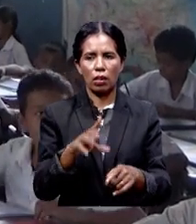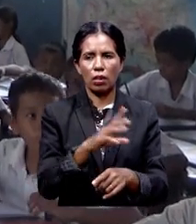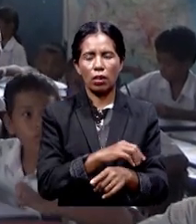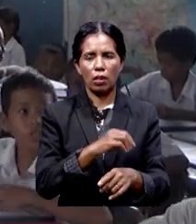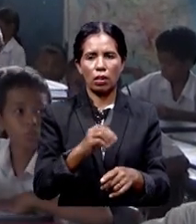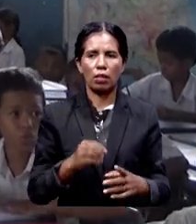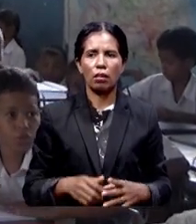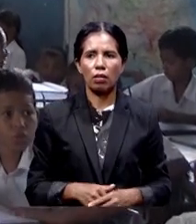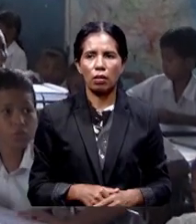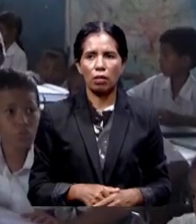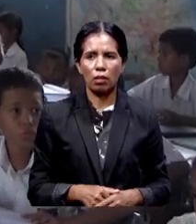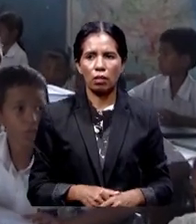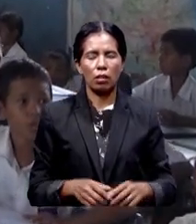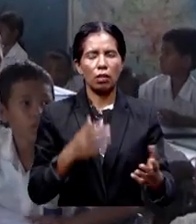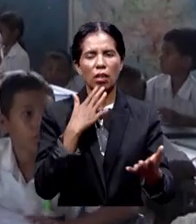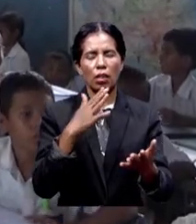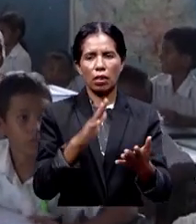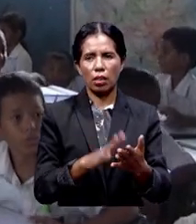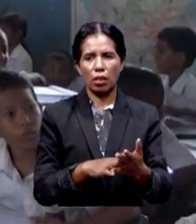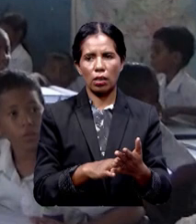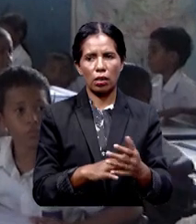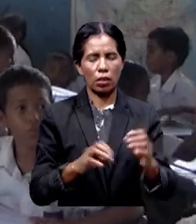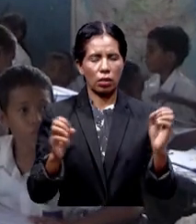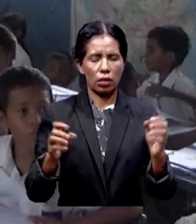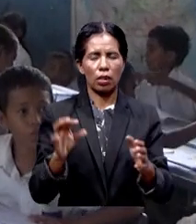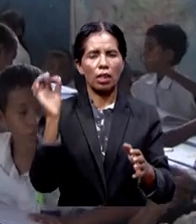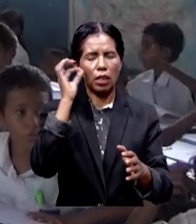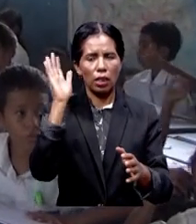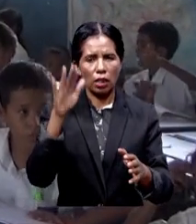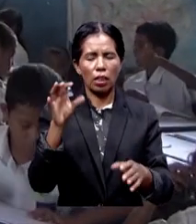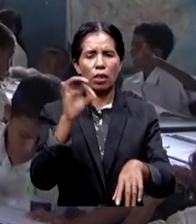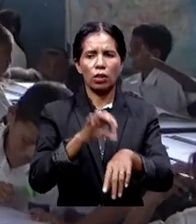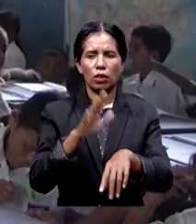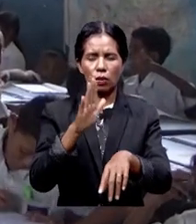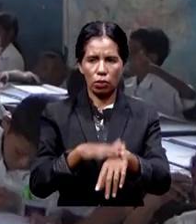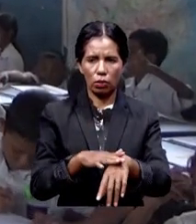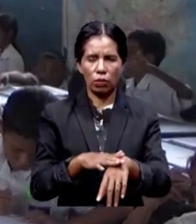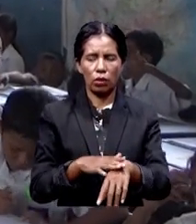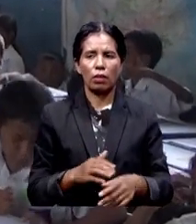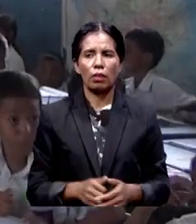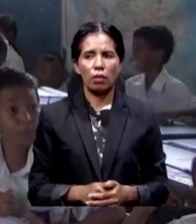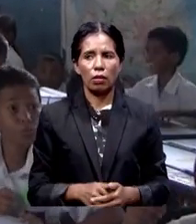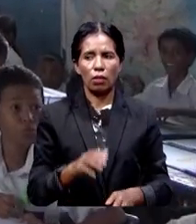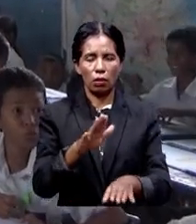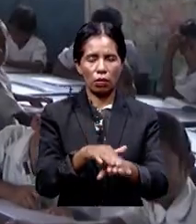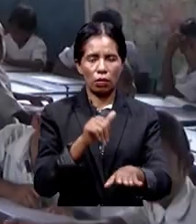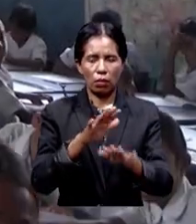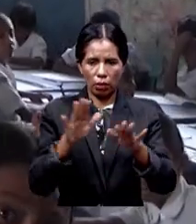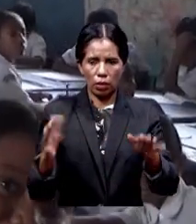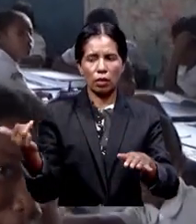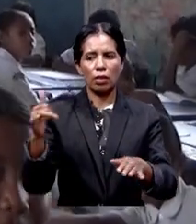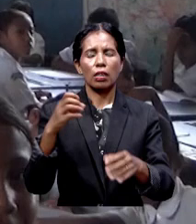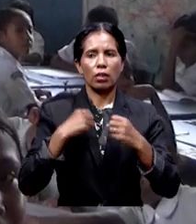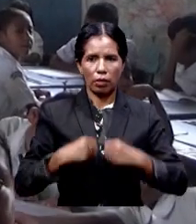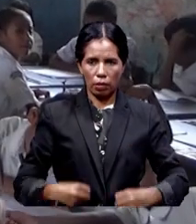escola la dun dia kena lalar susu antone afecta balabari sernes raudi